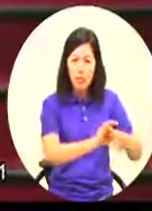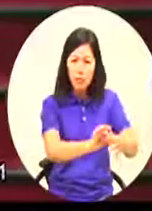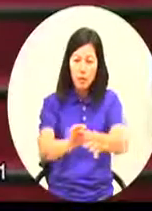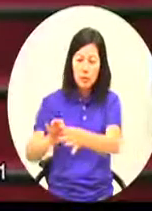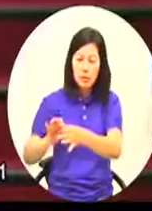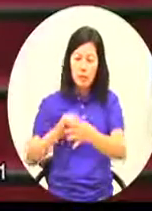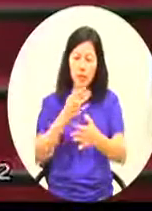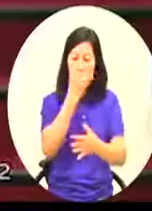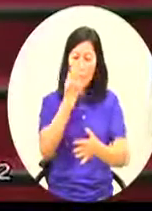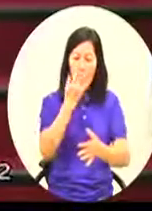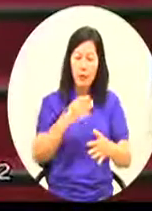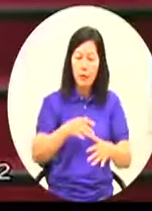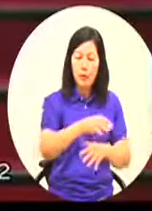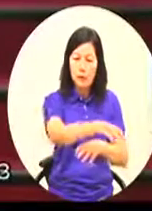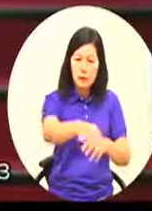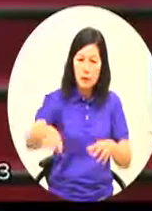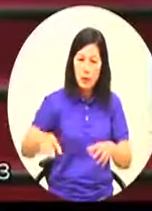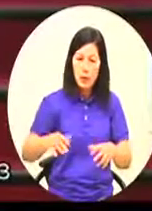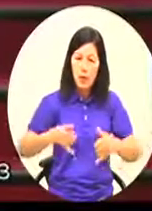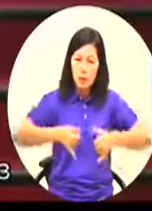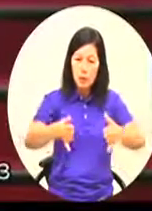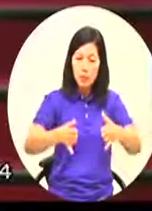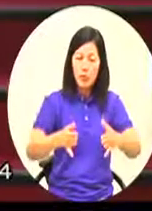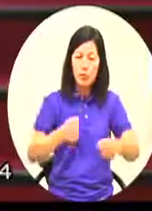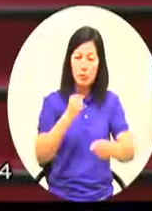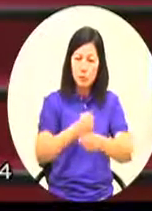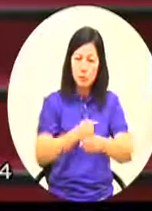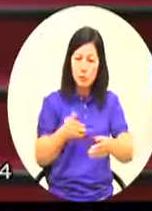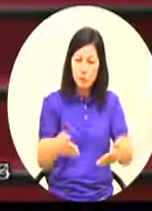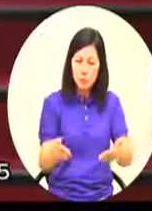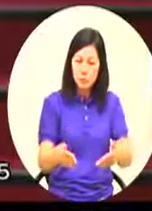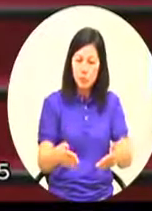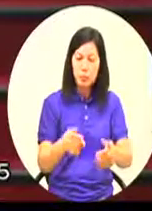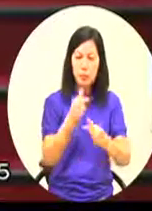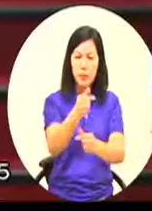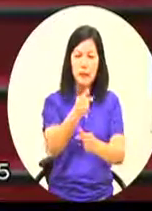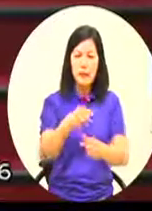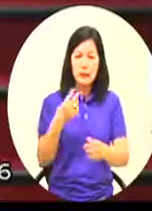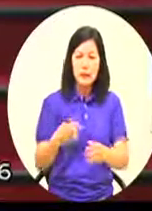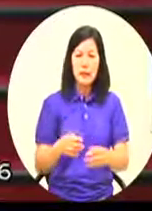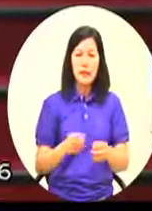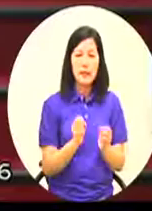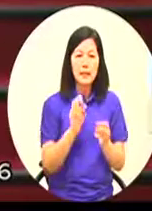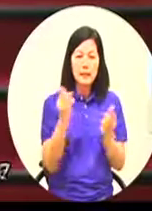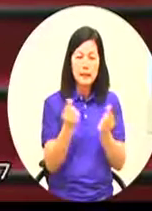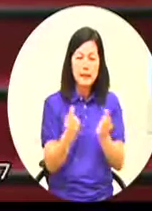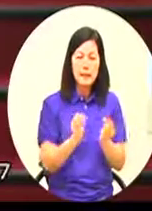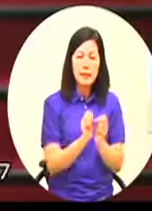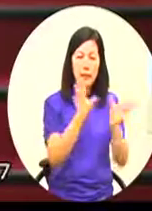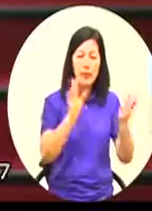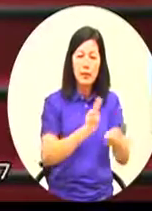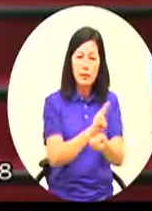点的这个道路先做好，我们才能跳脱到跟茂林一样继续